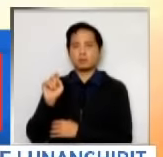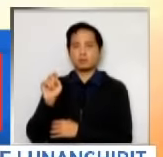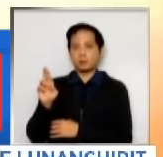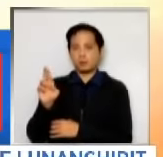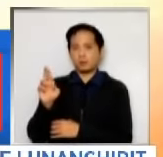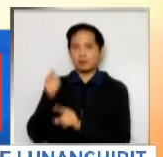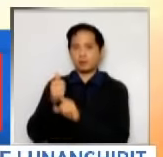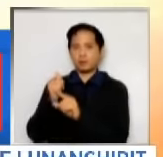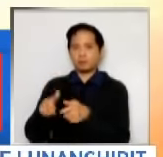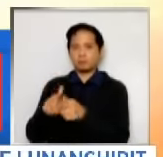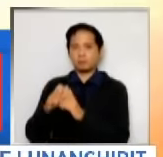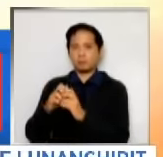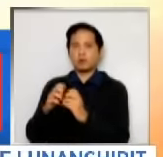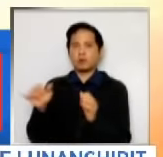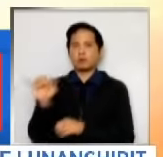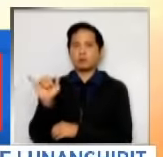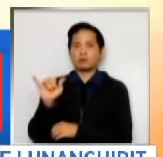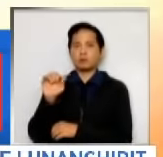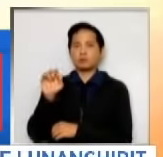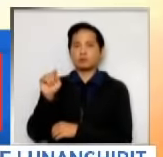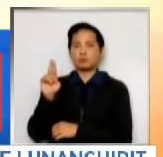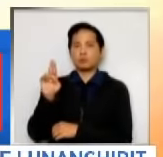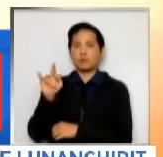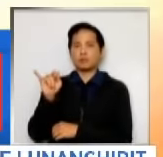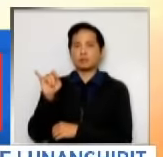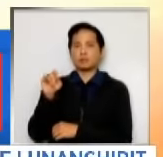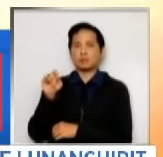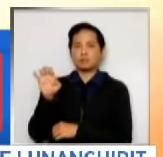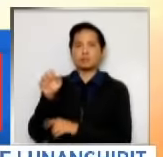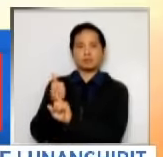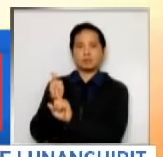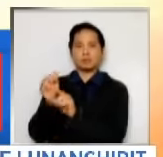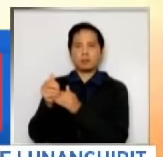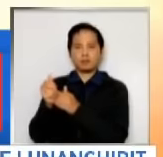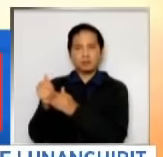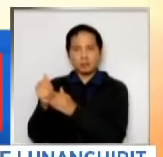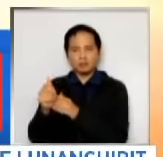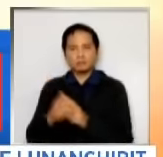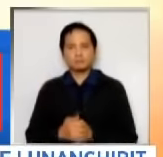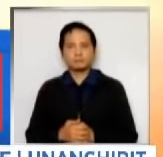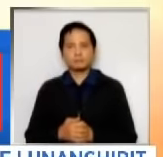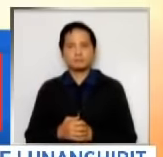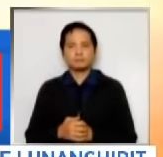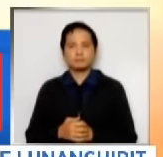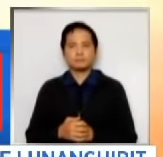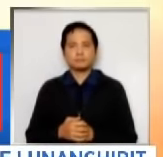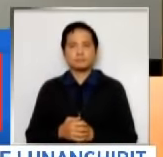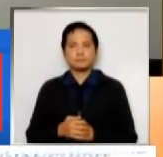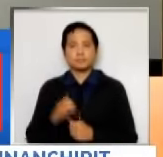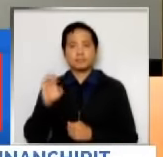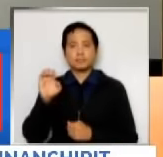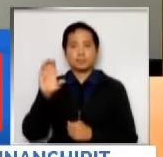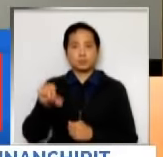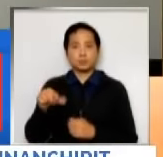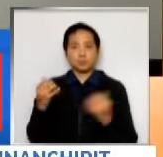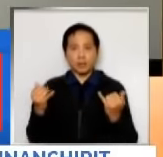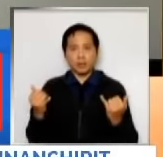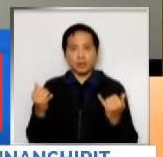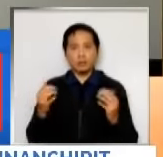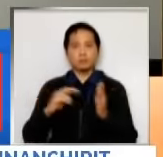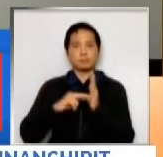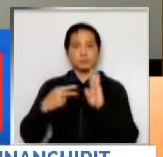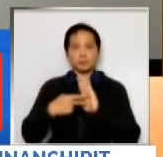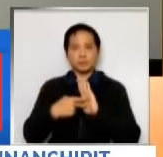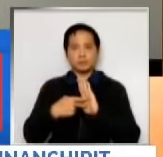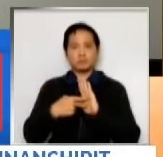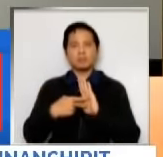ni Secretary Arthur Tugade. Hangad po kasi natin na habang nasa ECQ po tayo, lalo pong mapagbigyan natin ng